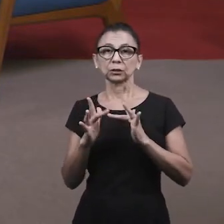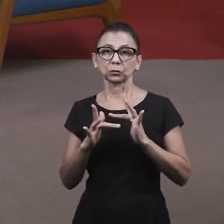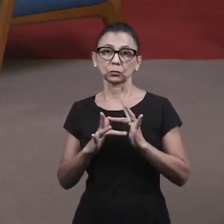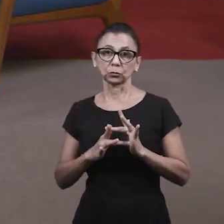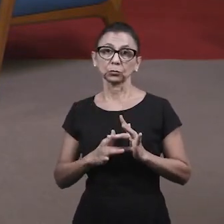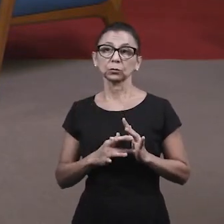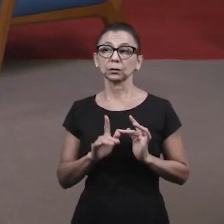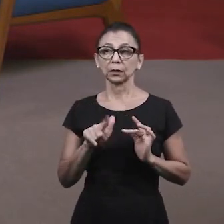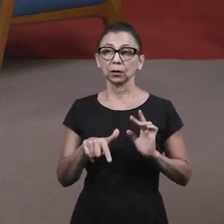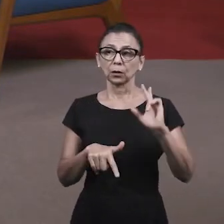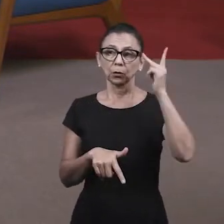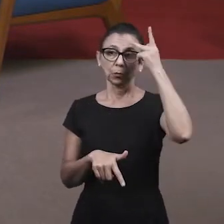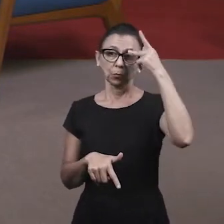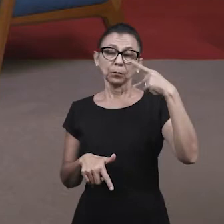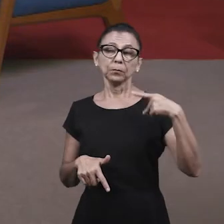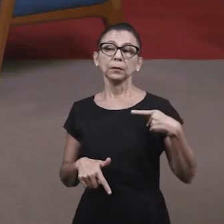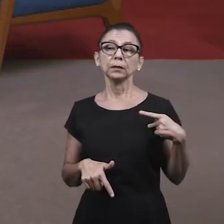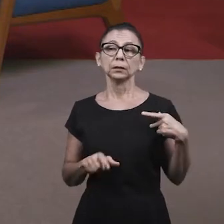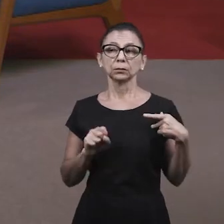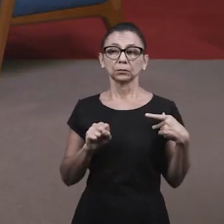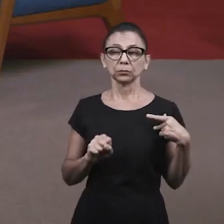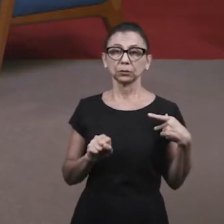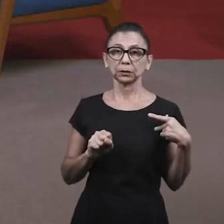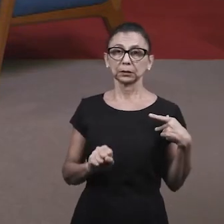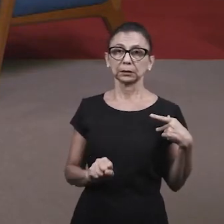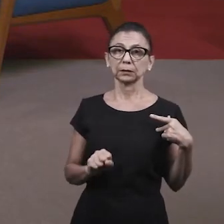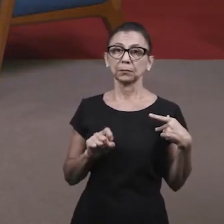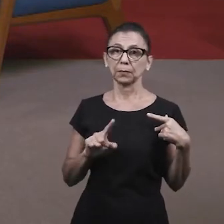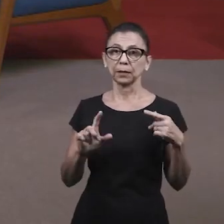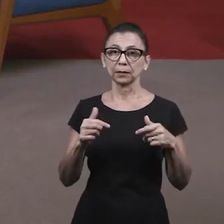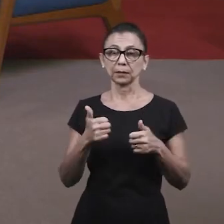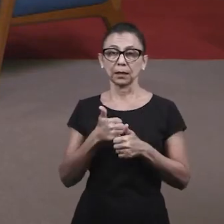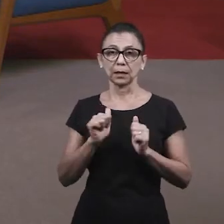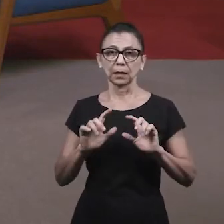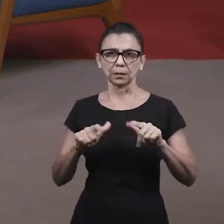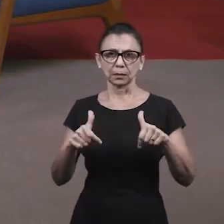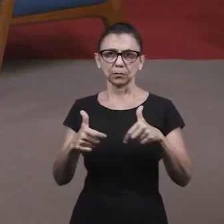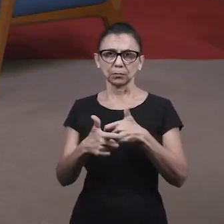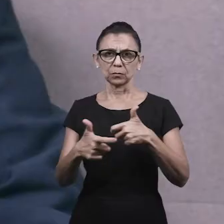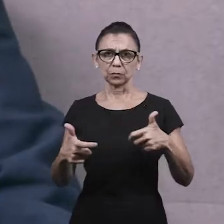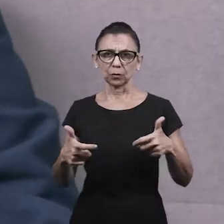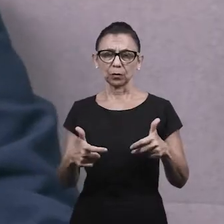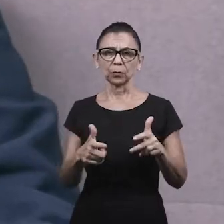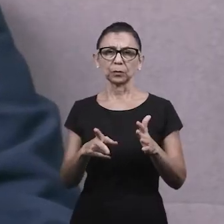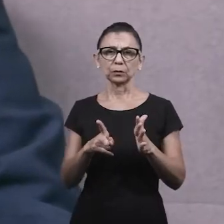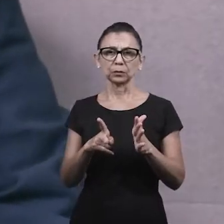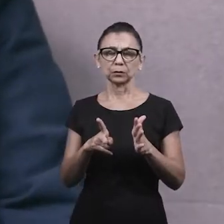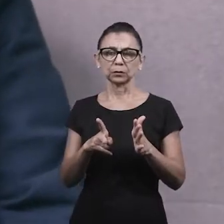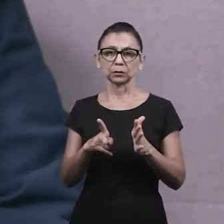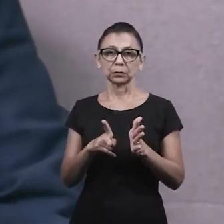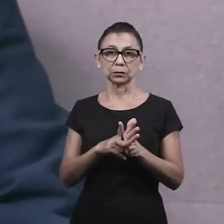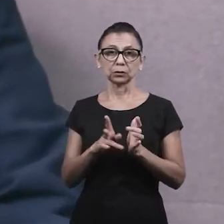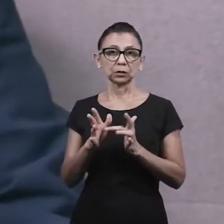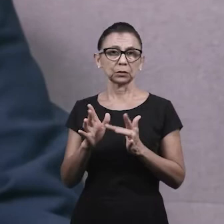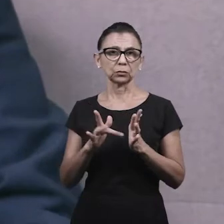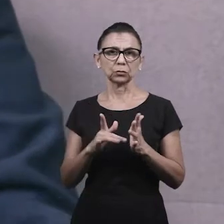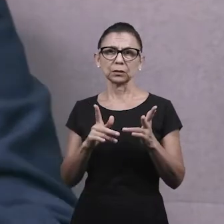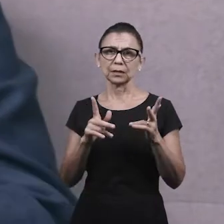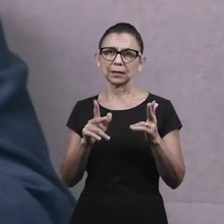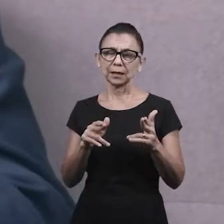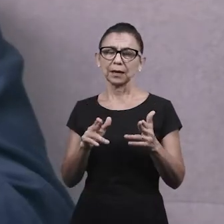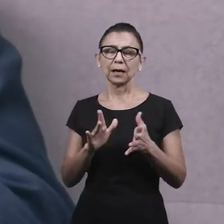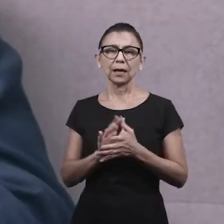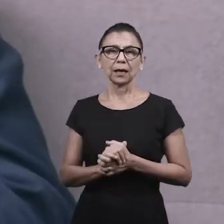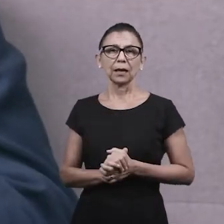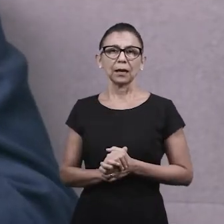pourquoi Jésus? Il avait déjà exposé que lui-même comme un homme, il était comme Christ,